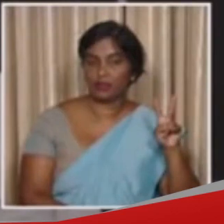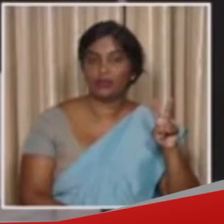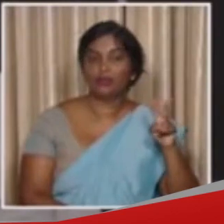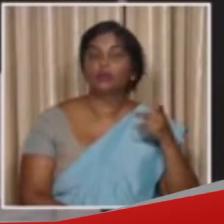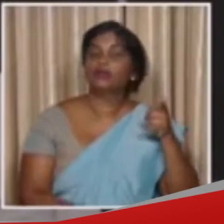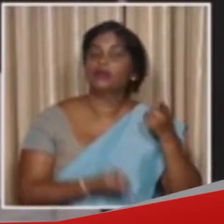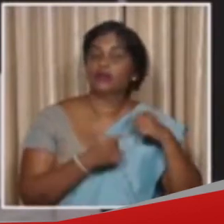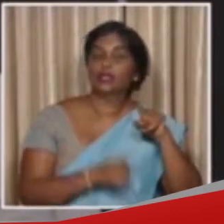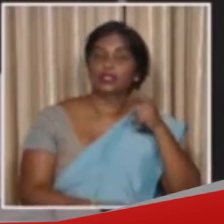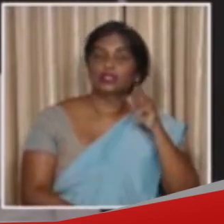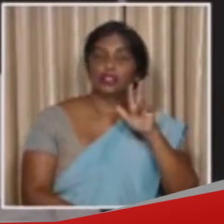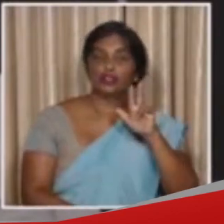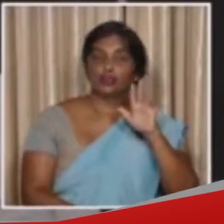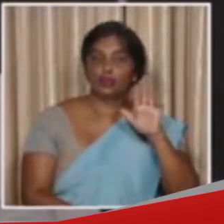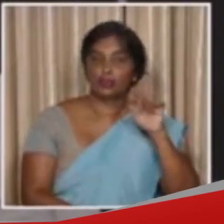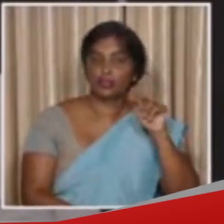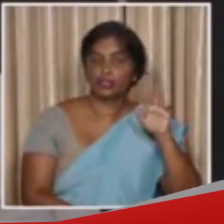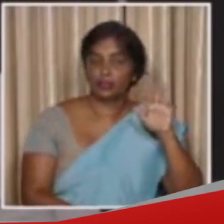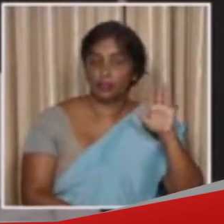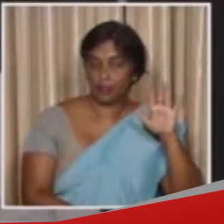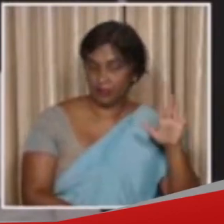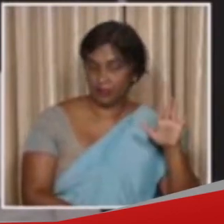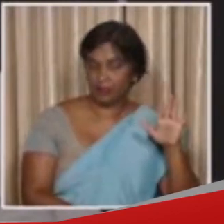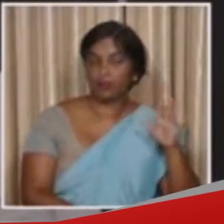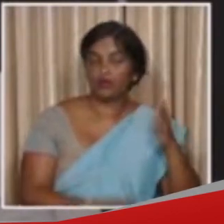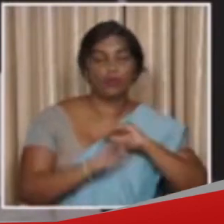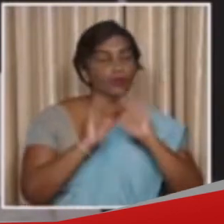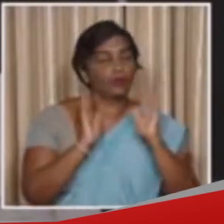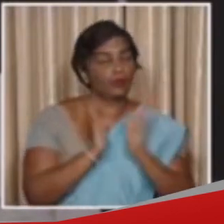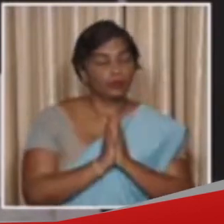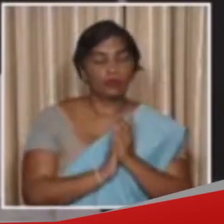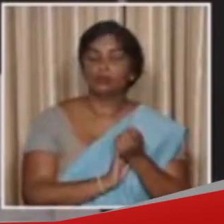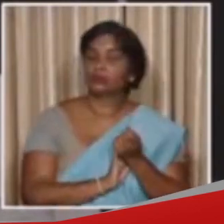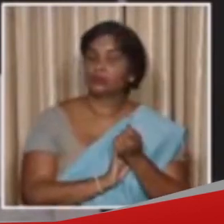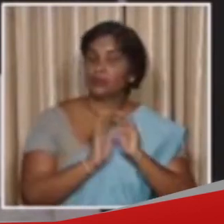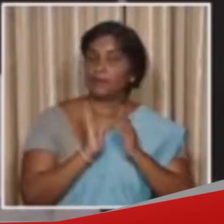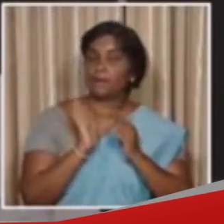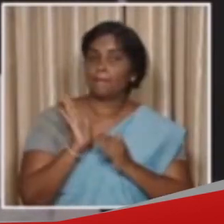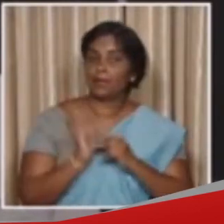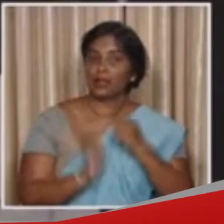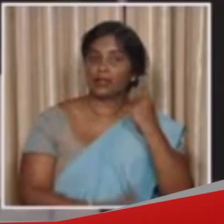expenditure 189.95 මුළු allocation එක මිලියන